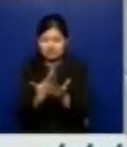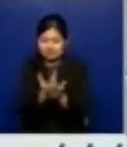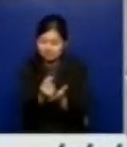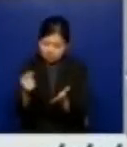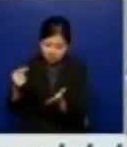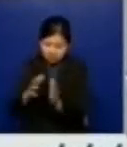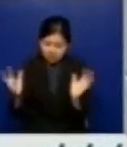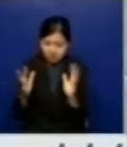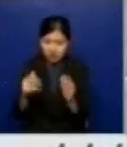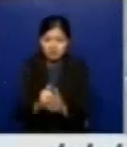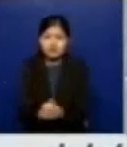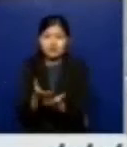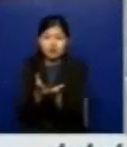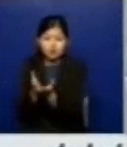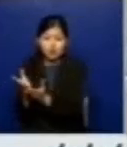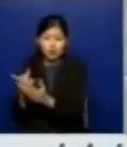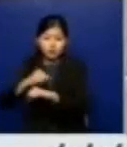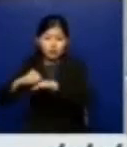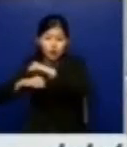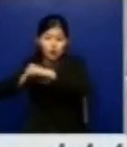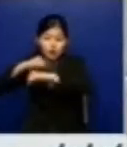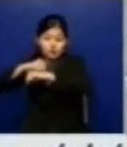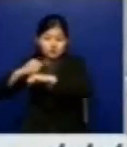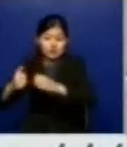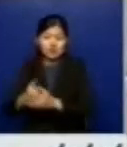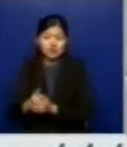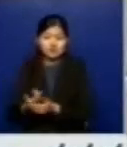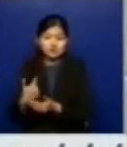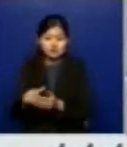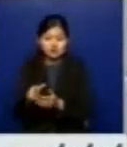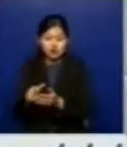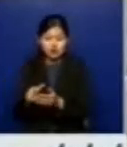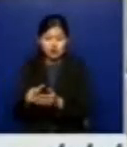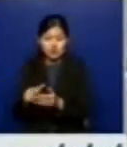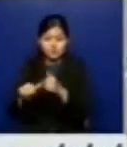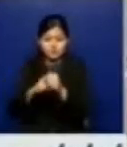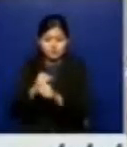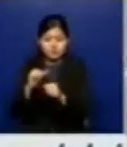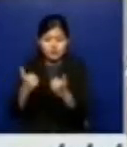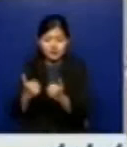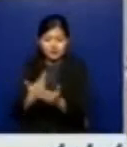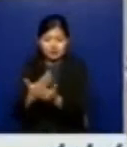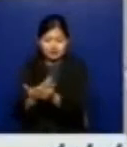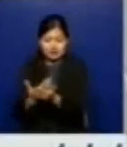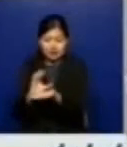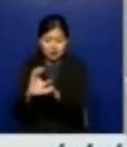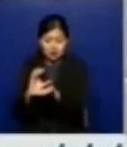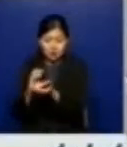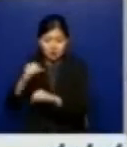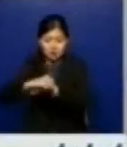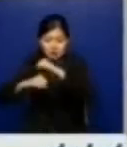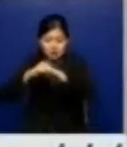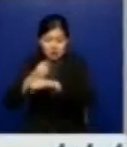งบสิ่งก่อสร้างครับท่านประธานครับเป็นงบประมาณที่ล็อกสเปคเยอะและปีนี้มีงบก่อสร้างมากเกินความจำ